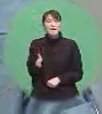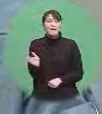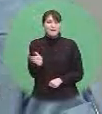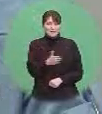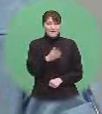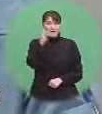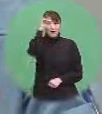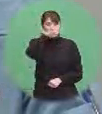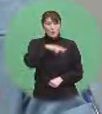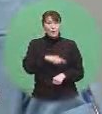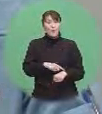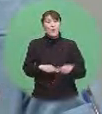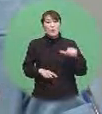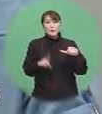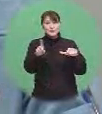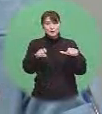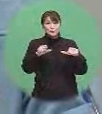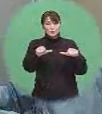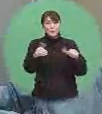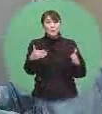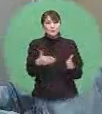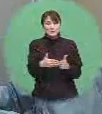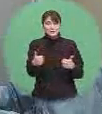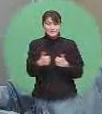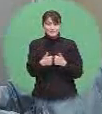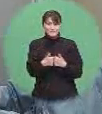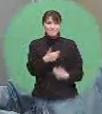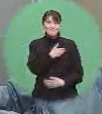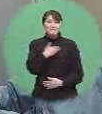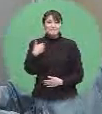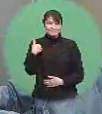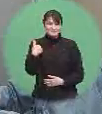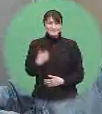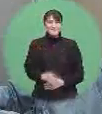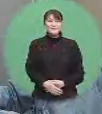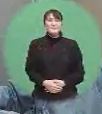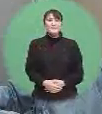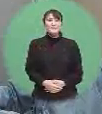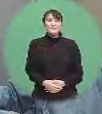午後5時15分まで利用できます。